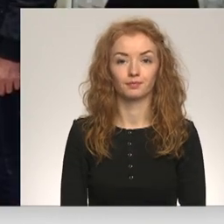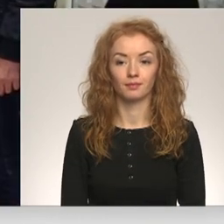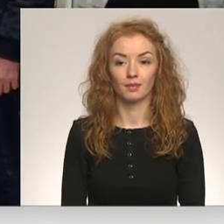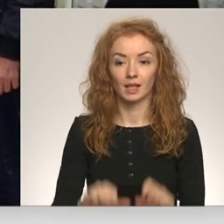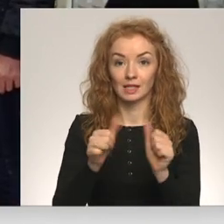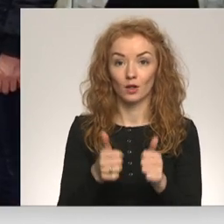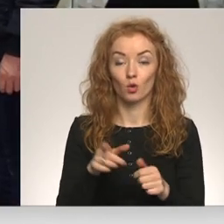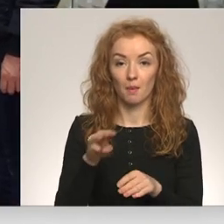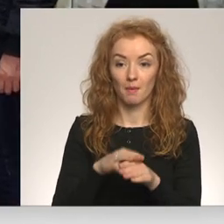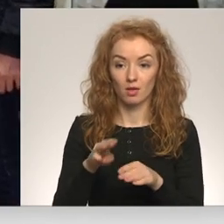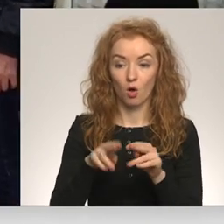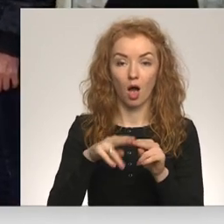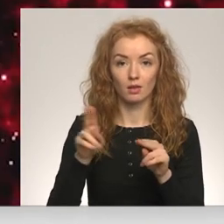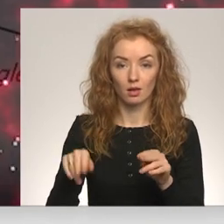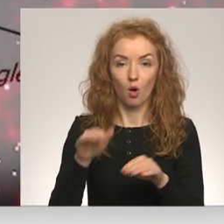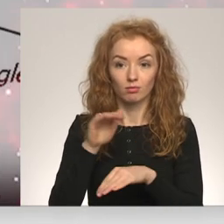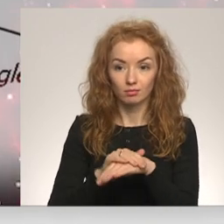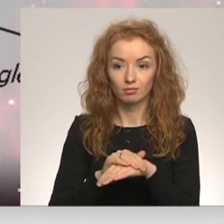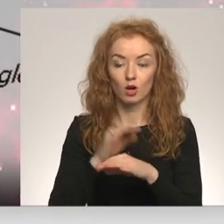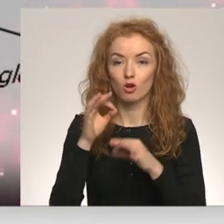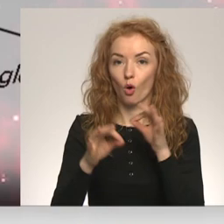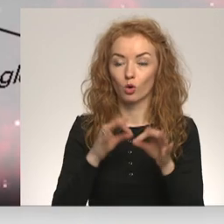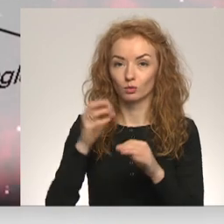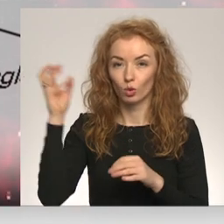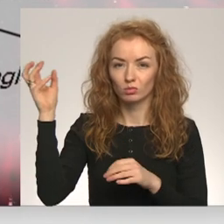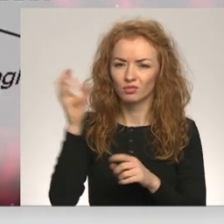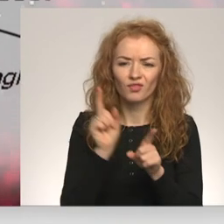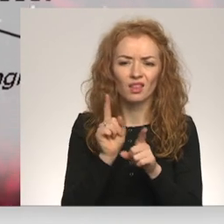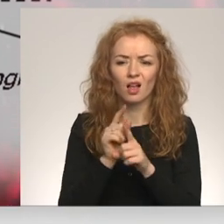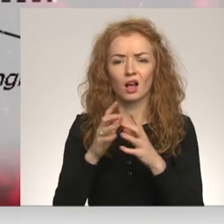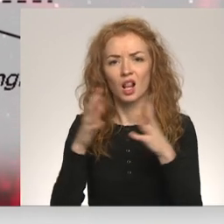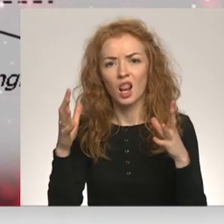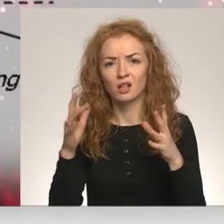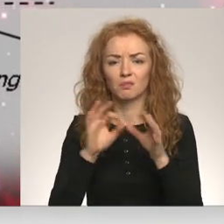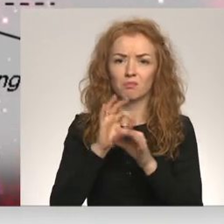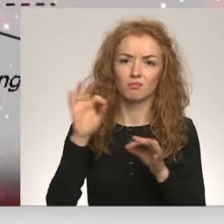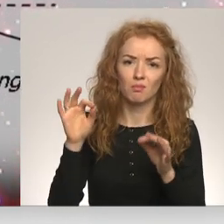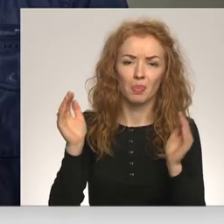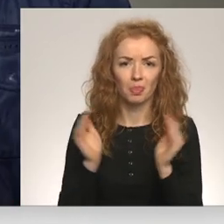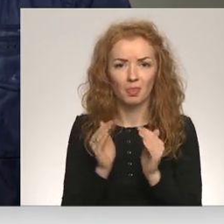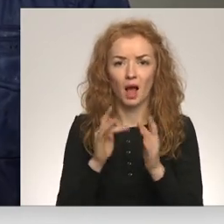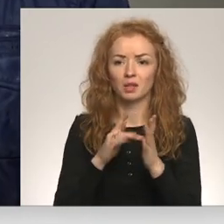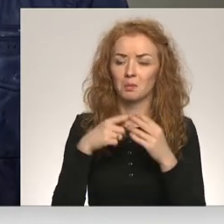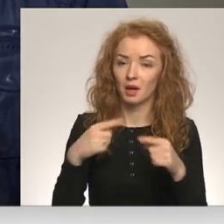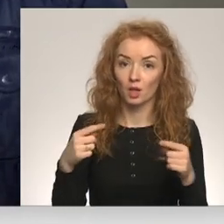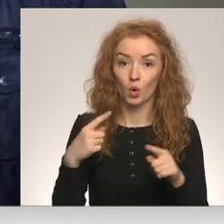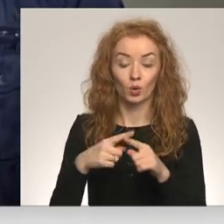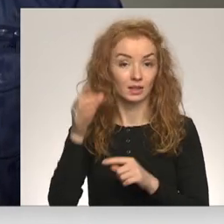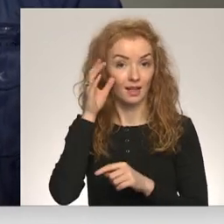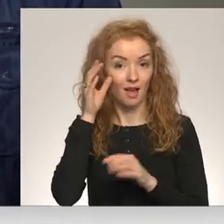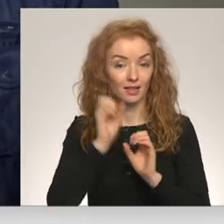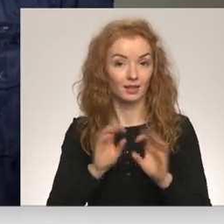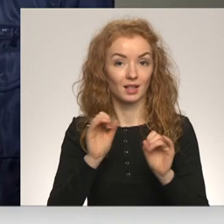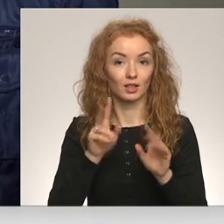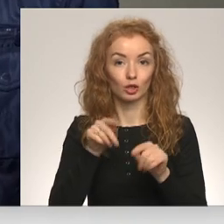Izveidotā metode ļauj atklāt kosmosa objektus, neatkarīgi no to formas, materiāla un starojuma. Zinātnieki gan stāst, ka šo metodu var